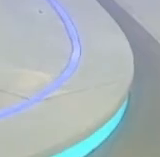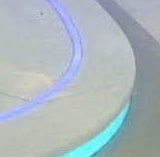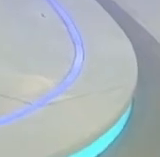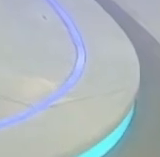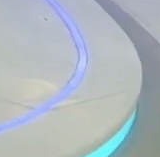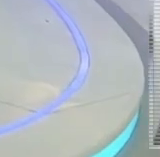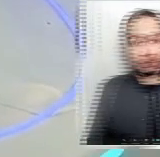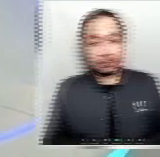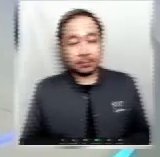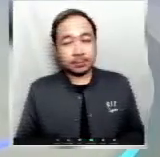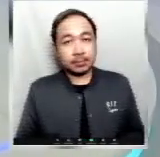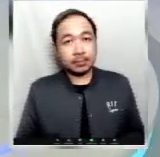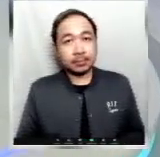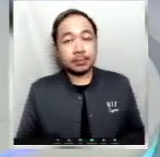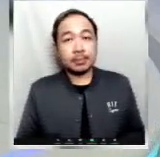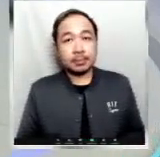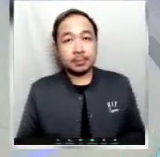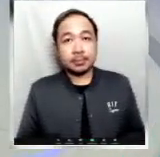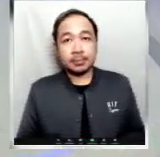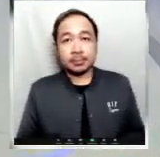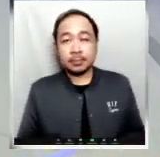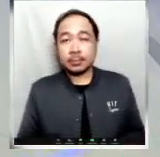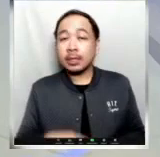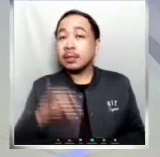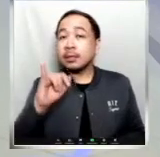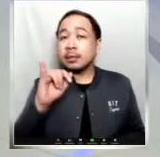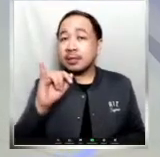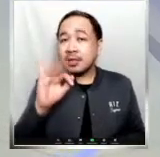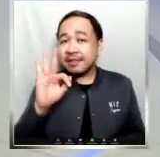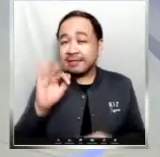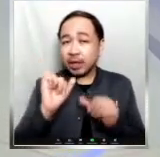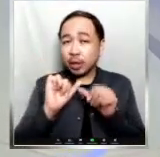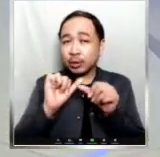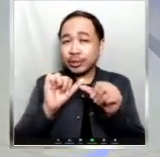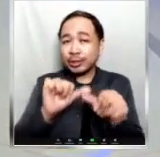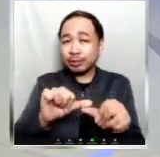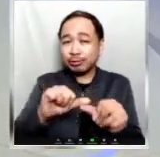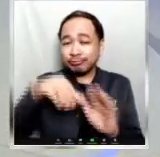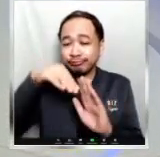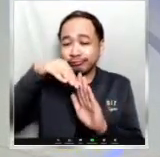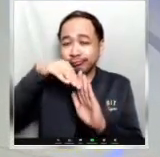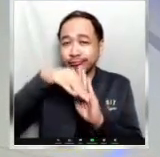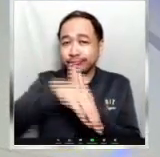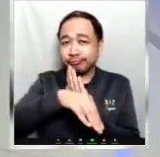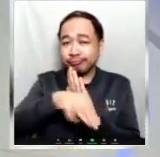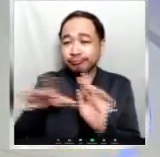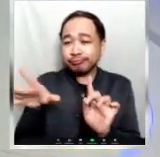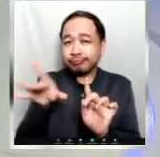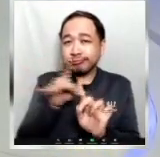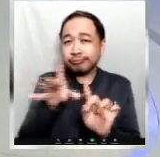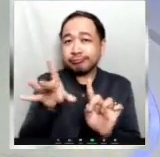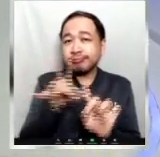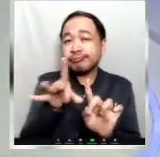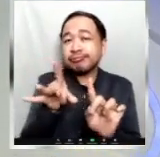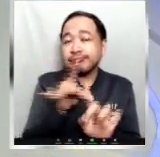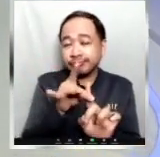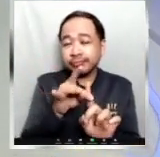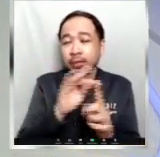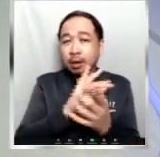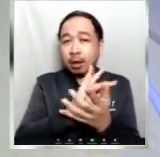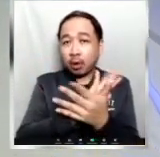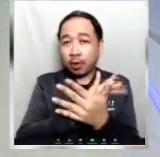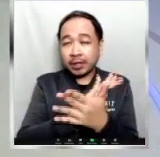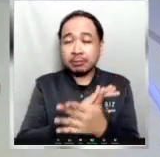Kung magtutuloy-tuloy ang pagbaba ng kaso at pagbagal ng hawaan ng COVID-19, posible na raw ang mga Christmas